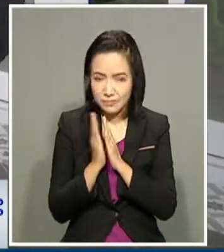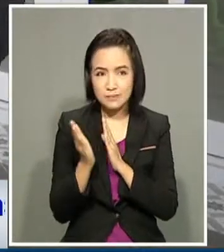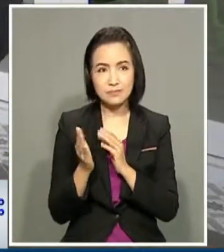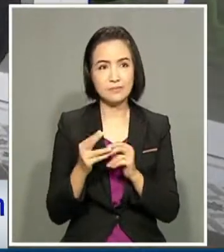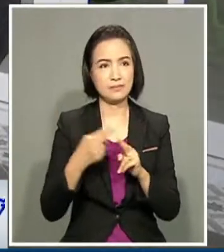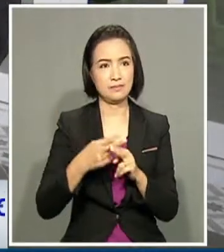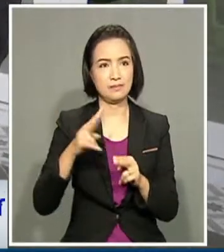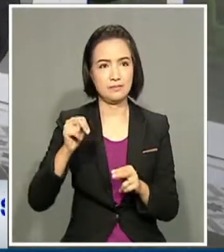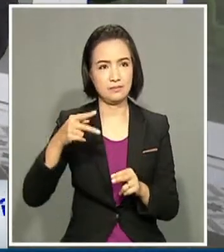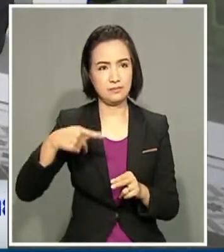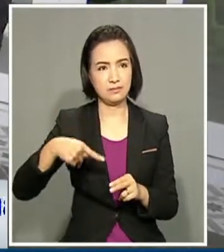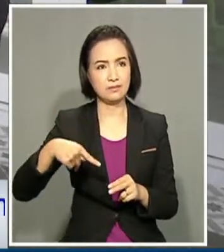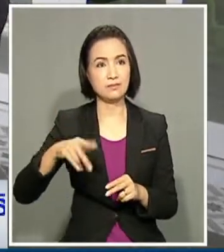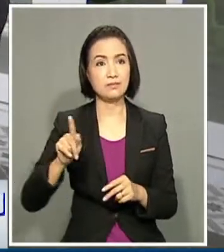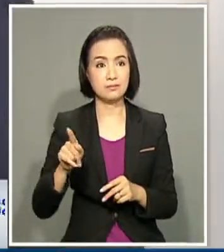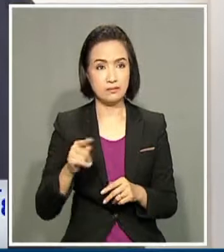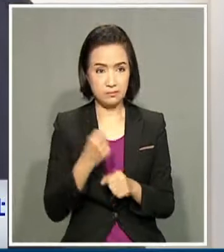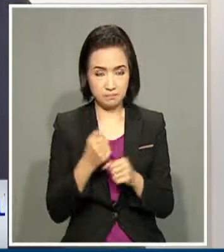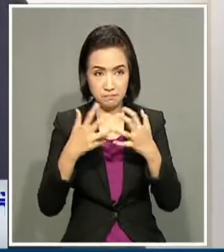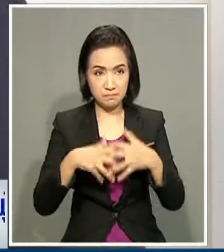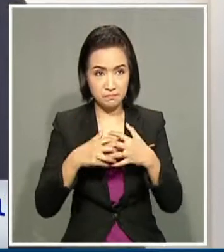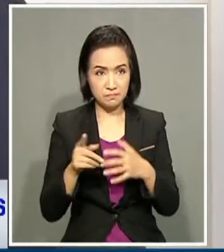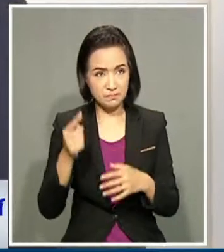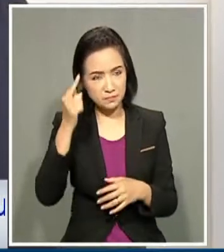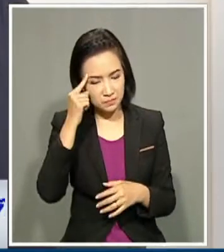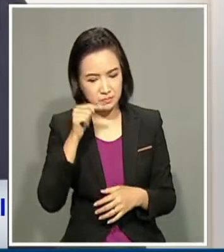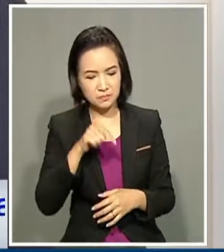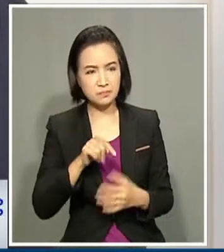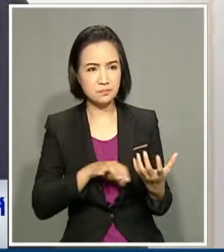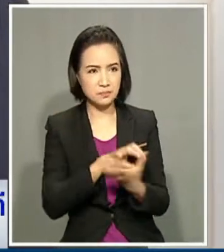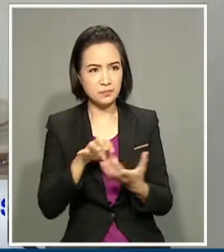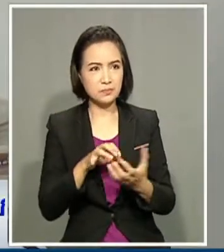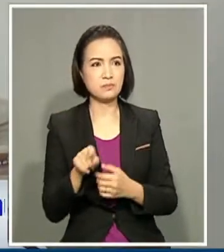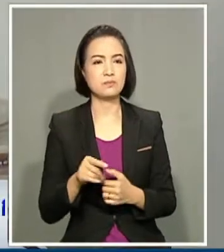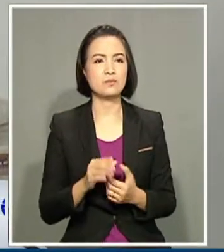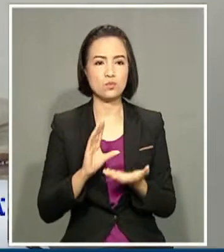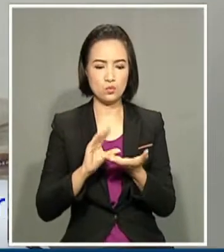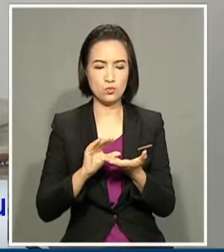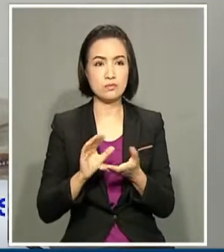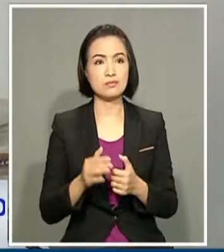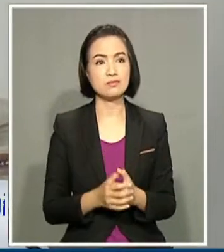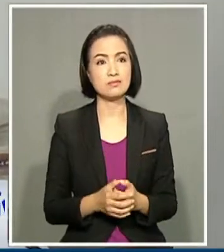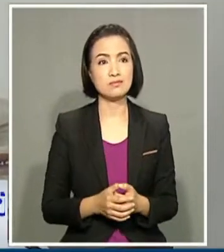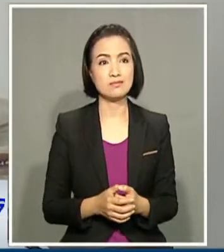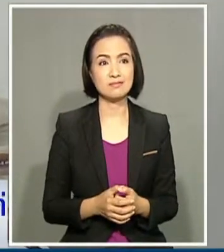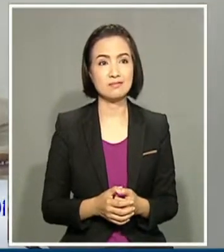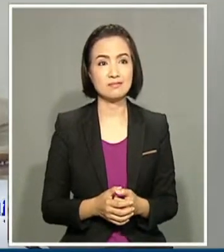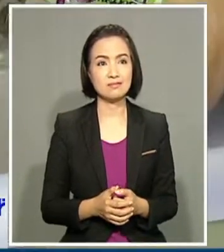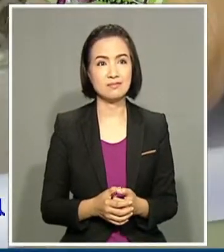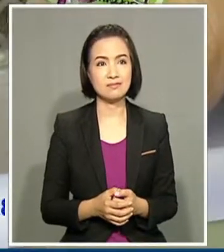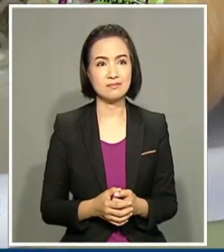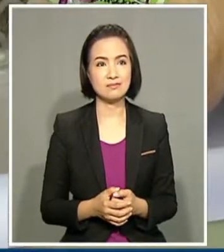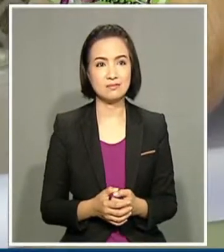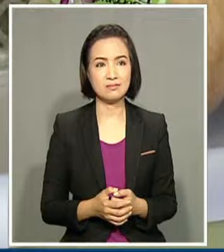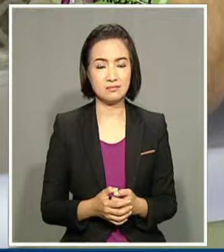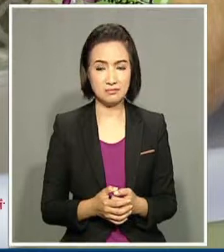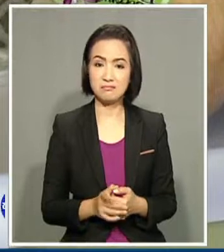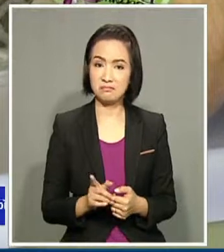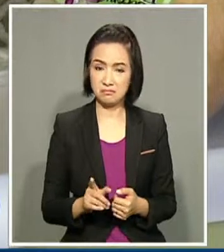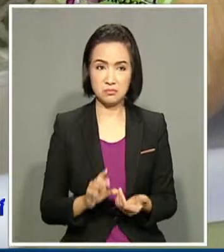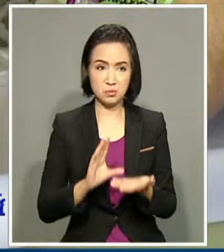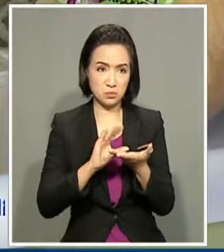นพคุณนพ ครับผม เจ้าของ คุณนพเป็นคนผลิตเหรอ คนคิดสูตรด้วย เป็นคนคิดสูตรครับ แล้วเขาไม่มีวุ้นเป็นหน้าวุ้นอย่างเดียวนะเขาใส่เป็